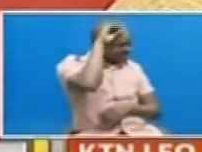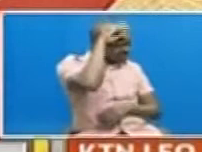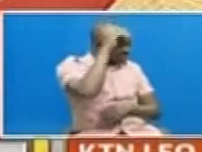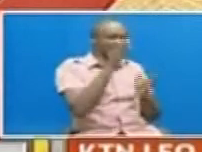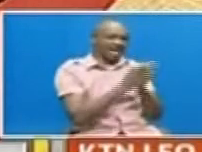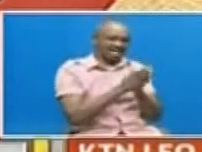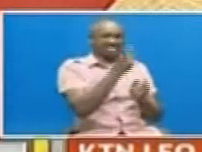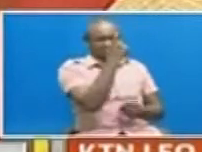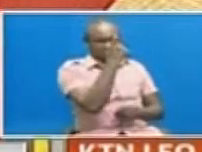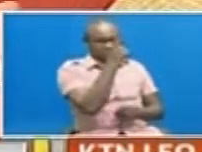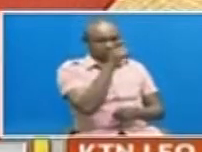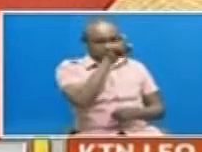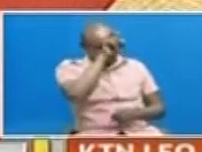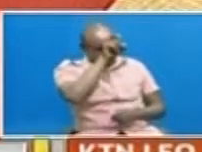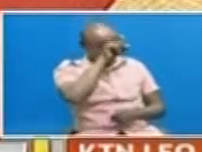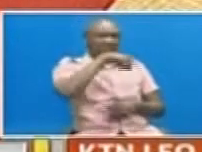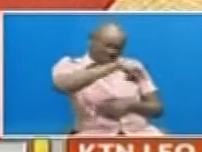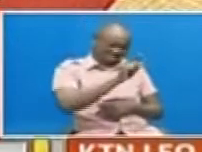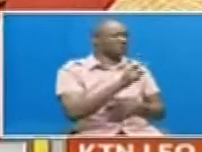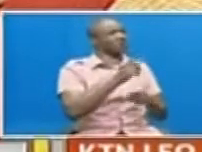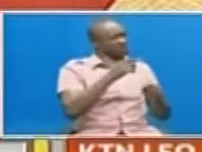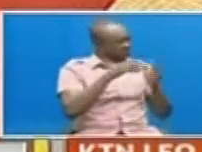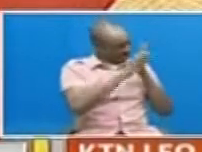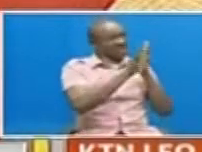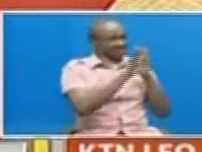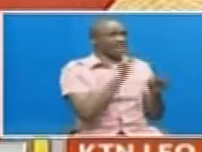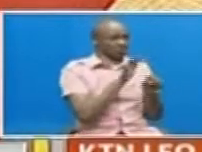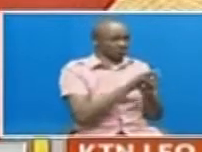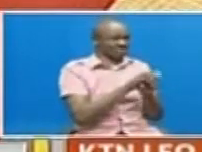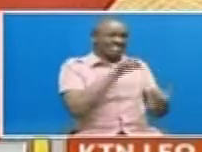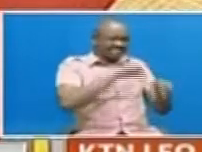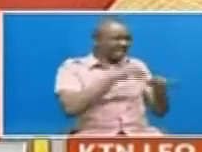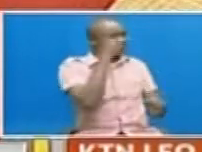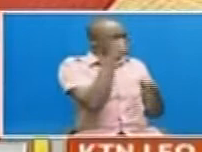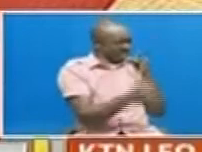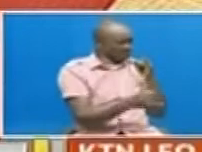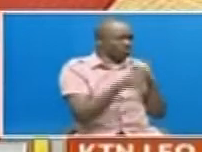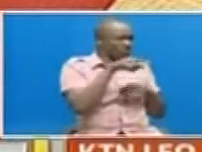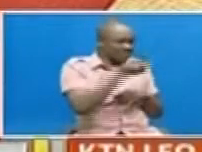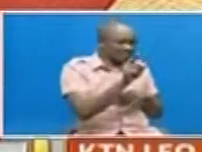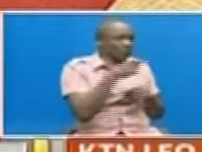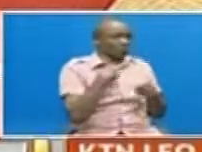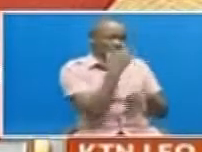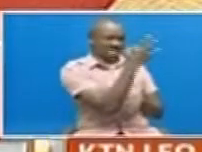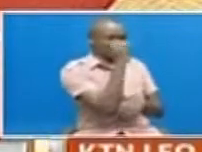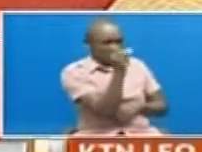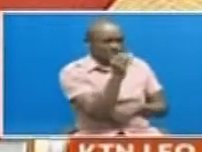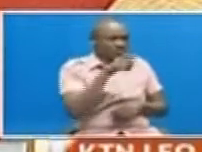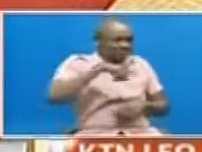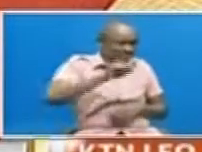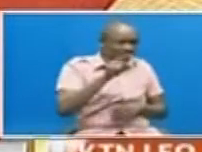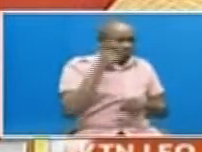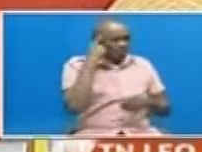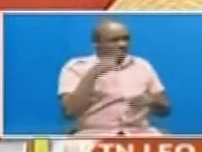Algeria, Misri ni timu ambazo huwa zimeimarika sana. Je, katika finali ambapo mlitoa 3-0, je, ulikuwa unashikwa na kiwewe